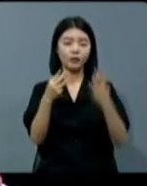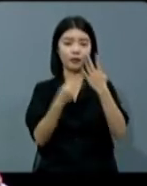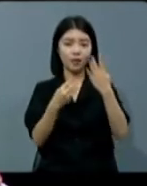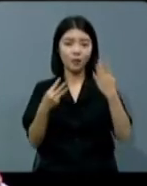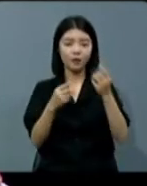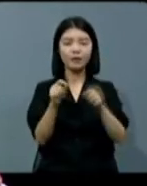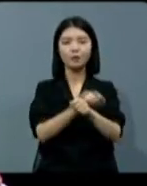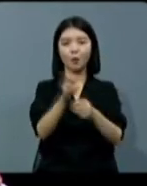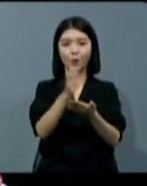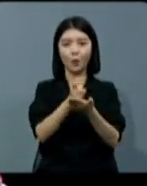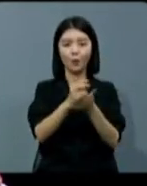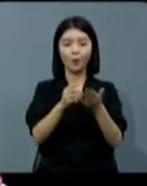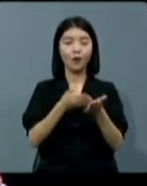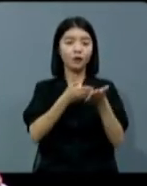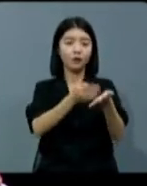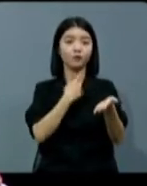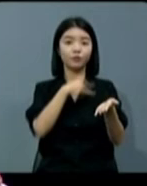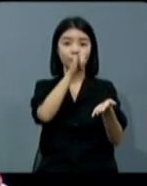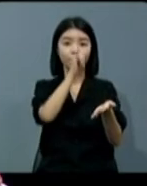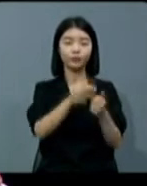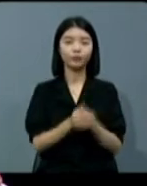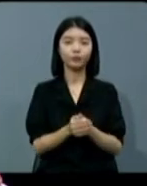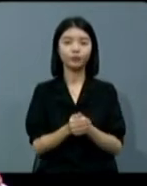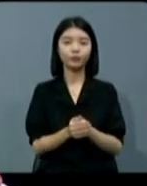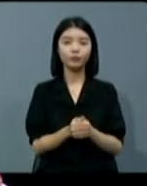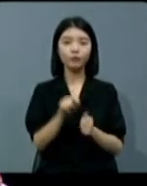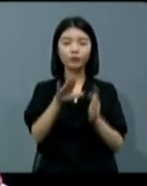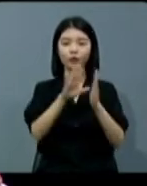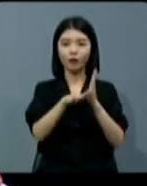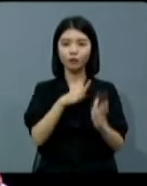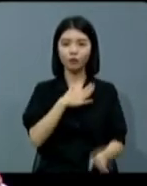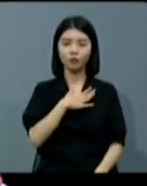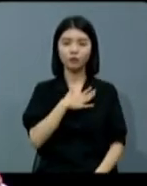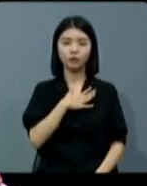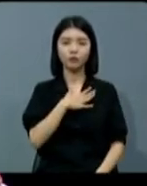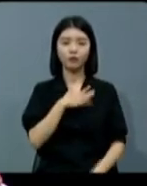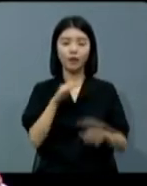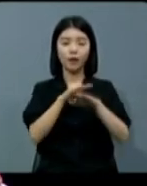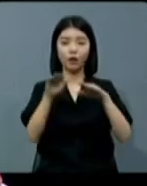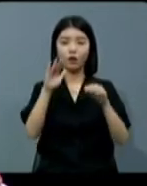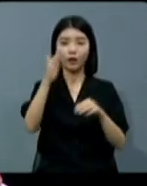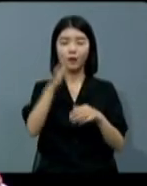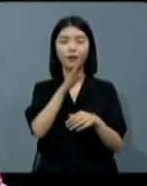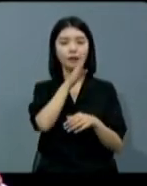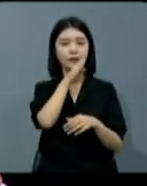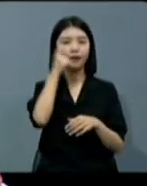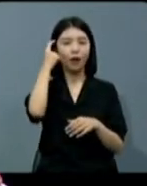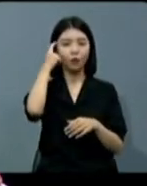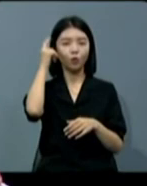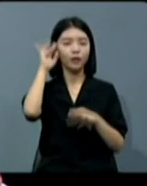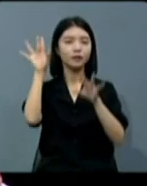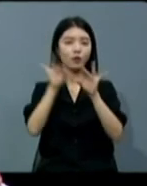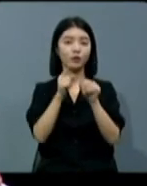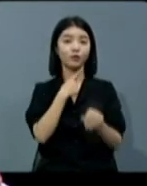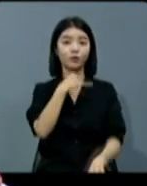그런 특별법을 아마 발의한 일이 있습니다. 그때 저는 이게 해결되는 게 맞다는 생각으로 찬성을 한